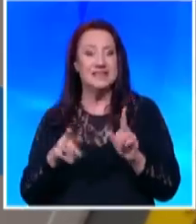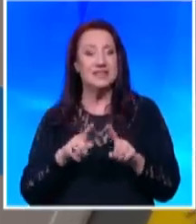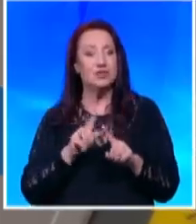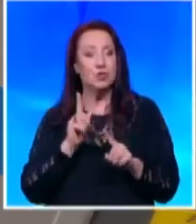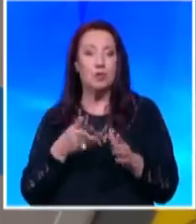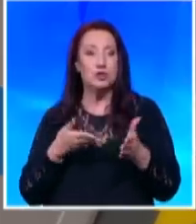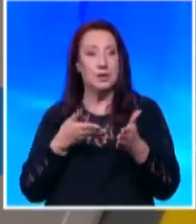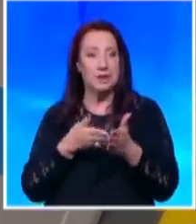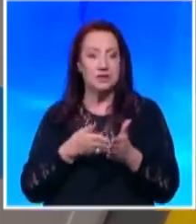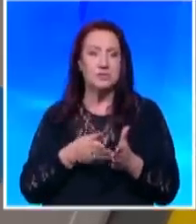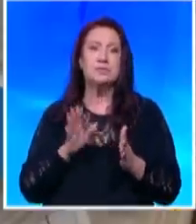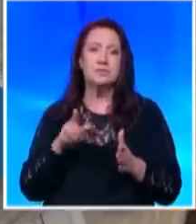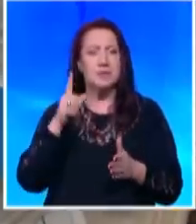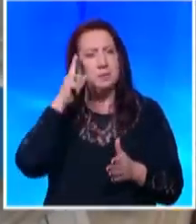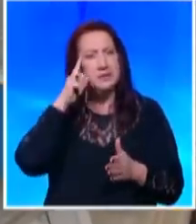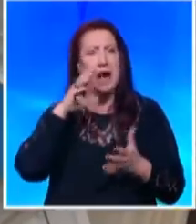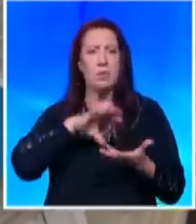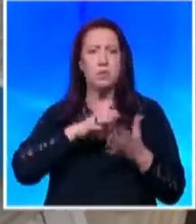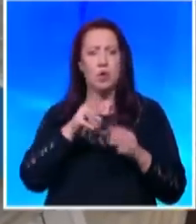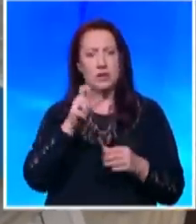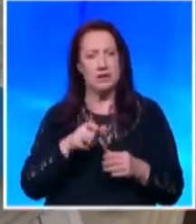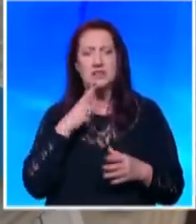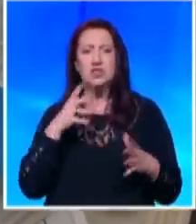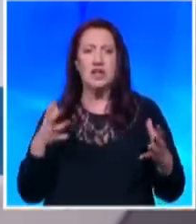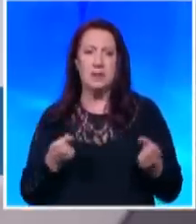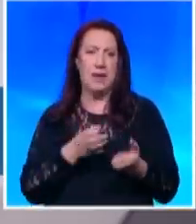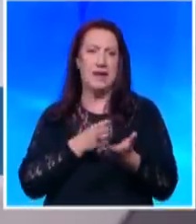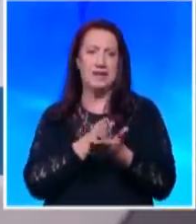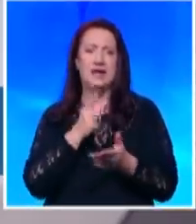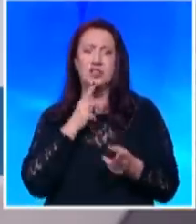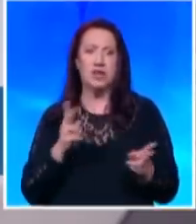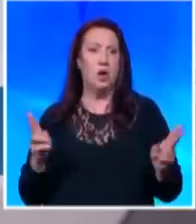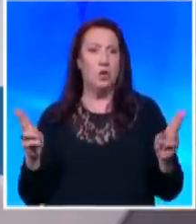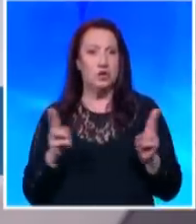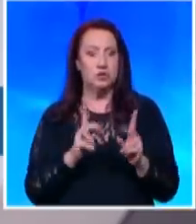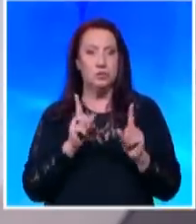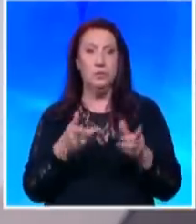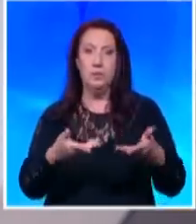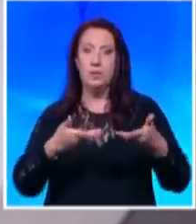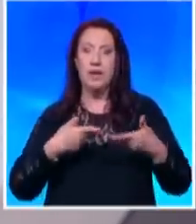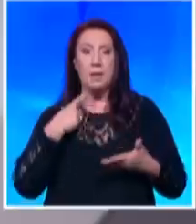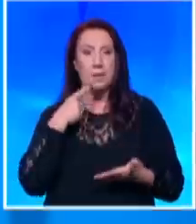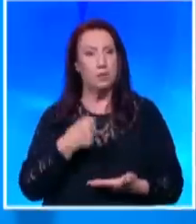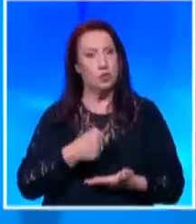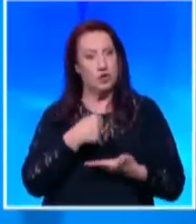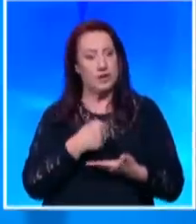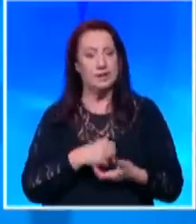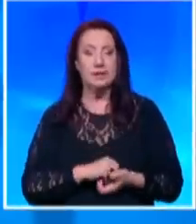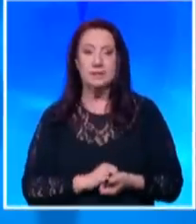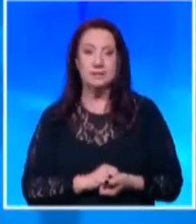че политиците ще намерят възможност да го ограничат при приемането на бюджета. За БТВ новините, Румяна Стоилкова.